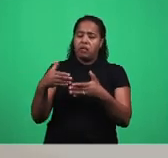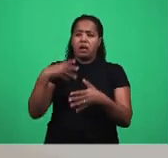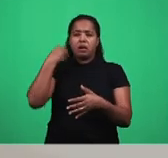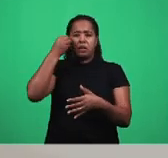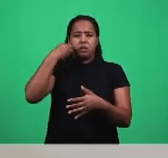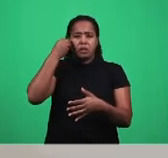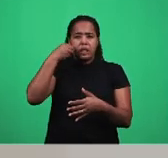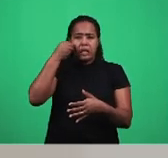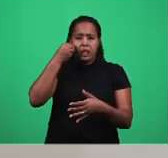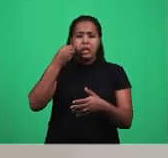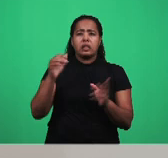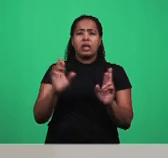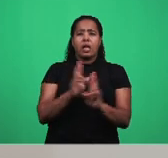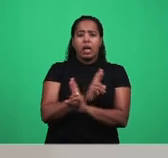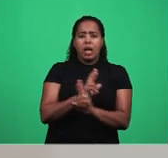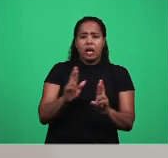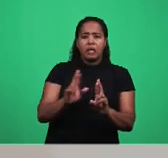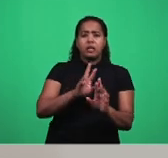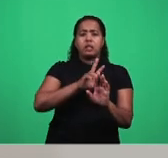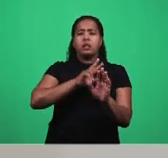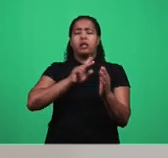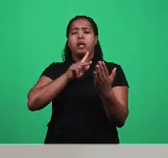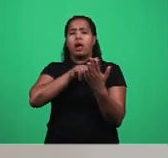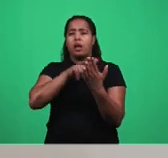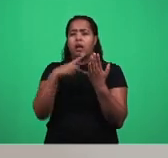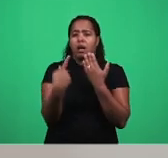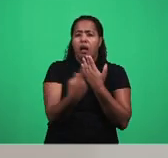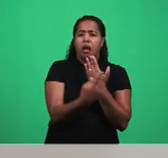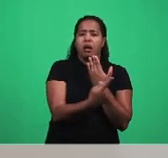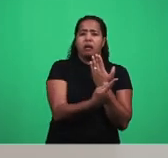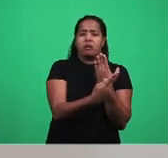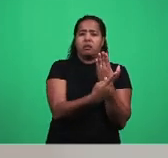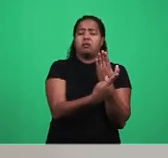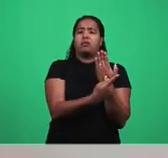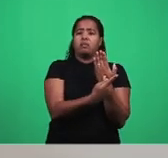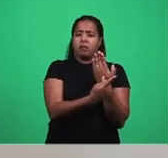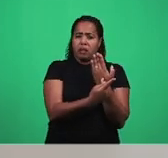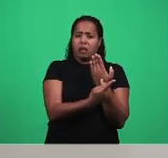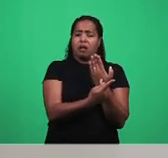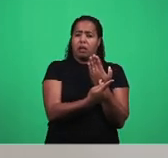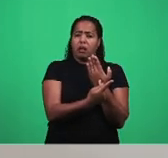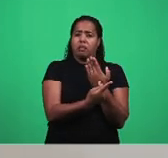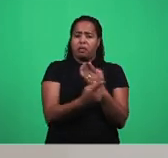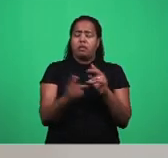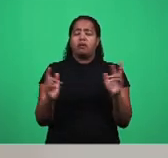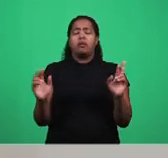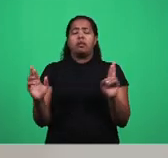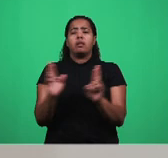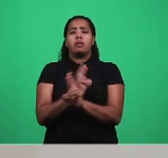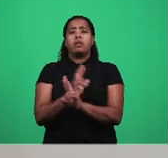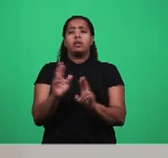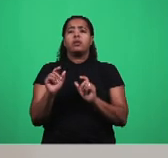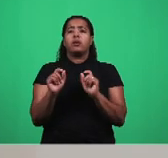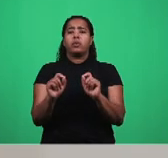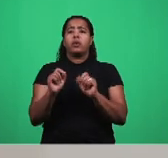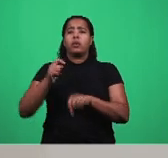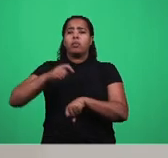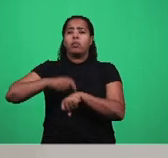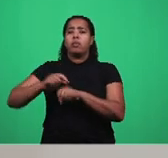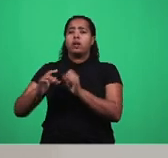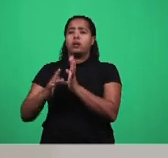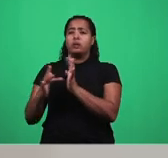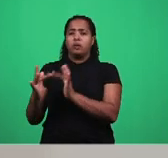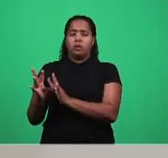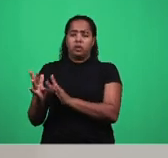actuellement par rapport aux paraboles qui sont liées avec la venue du Seigneur Jésus. L'année